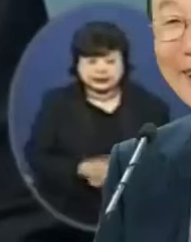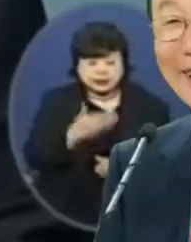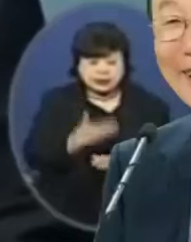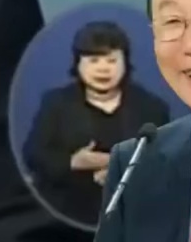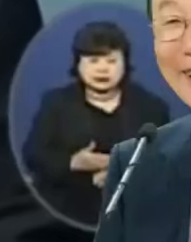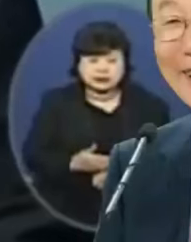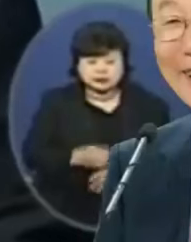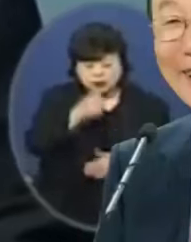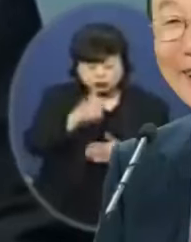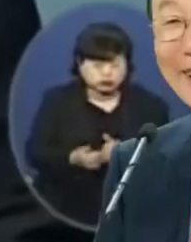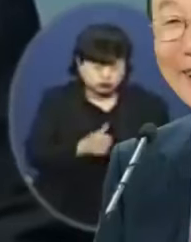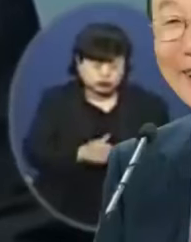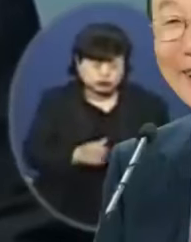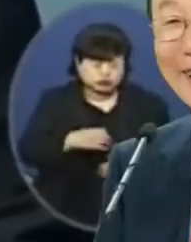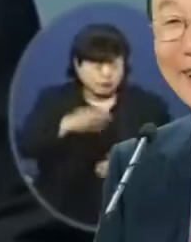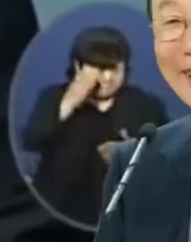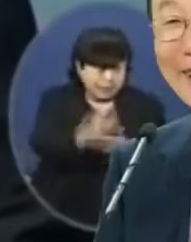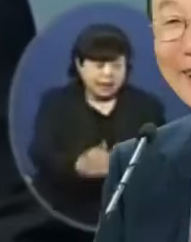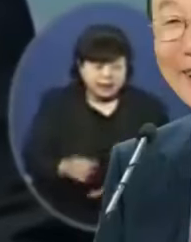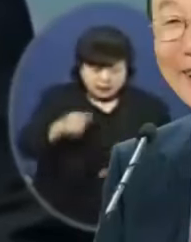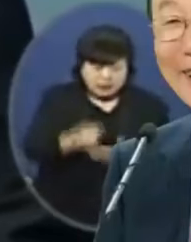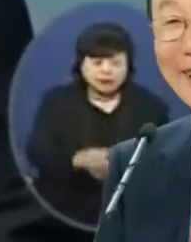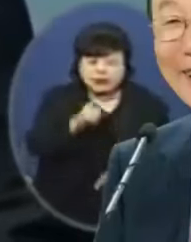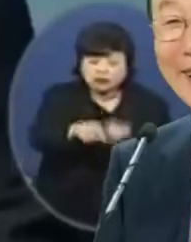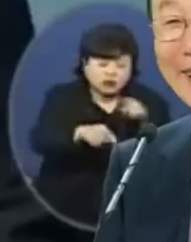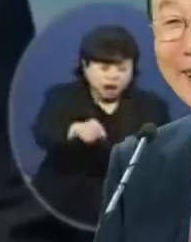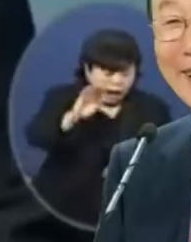사람이 다 빠져 죽는다 해도 두려워 말고 담대하게 들어가요.